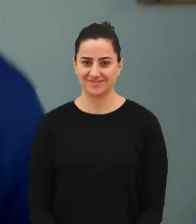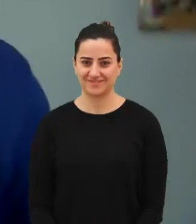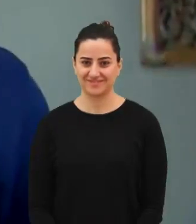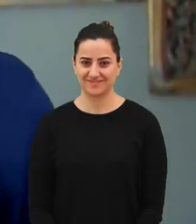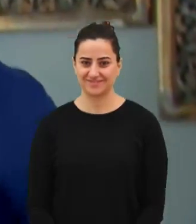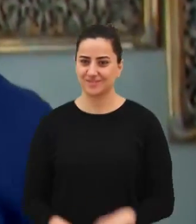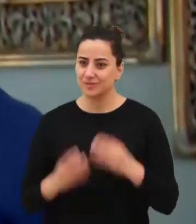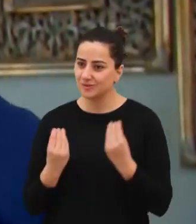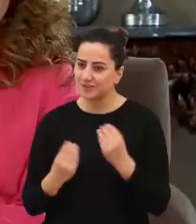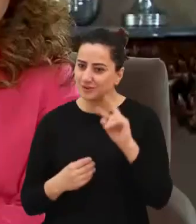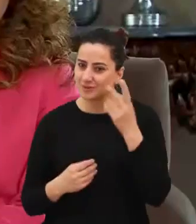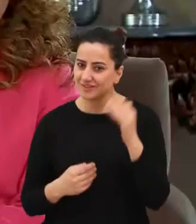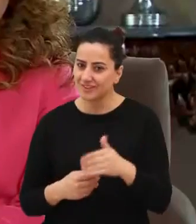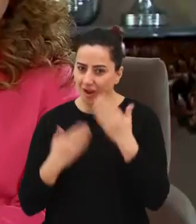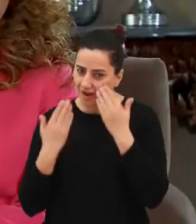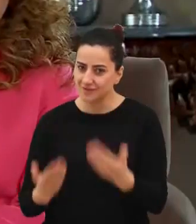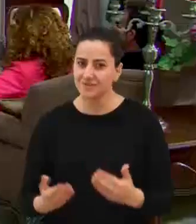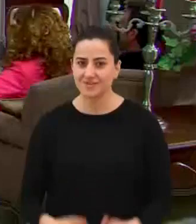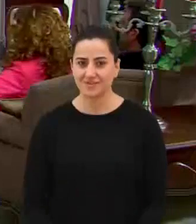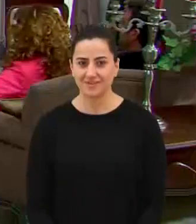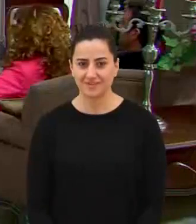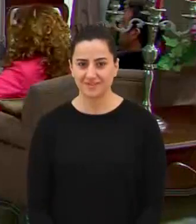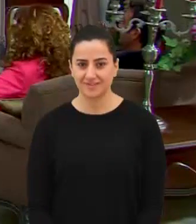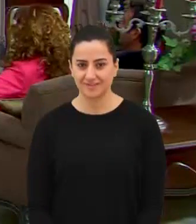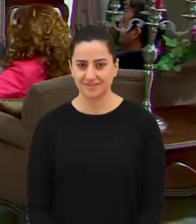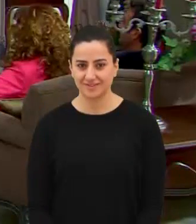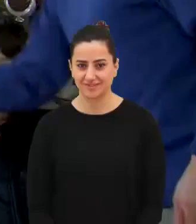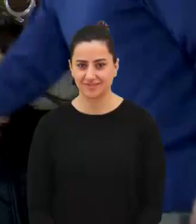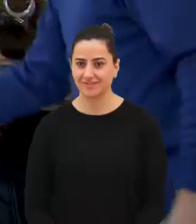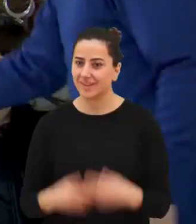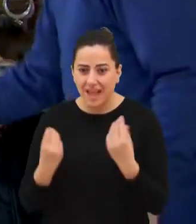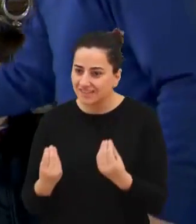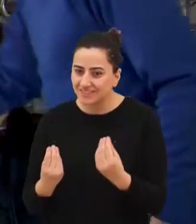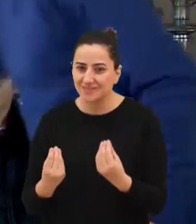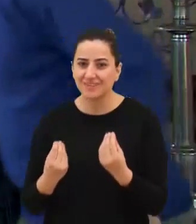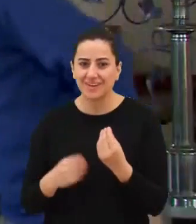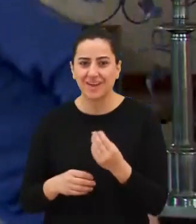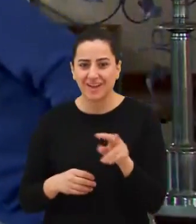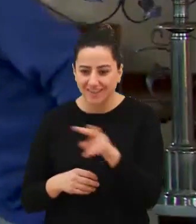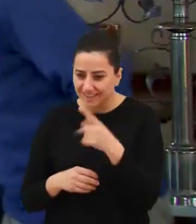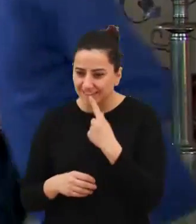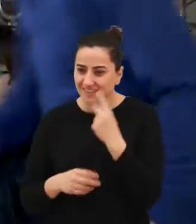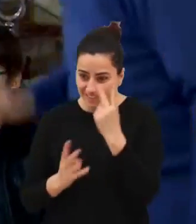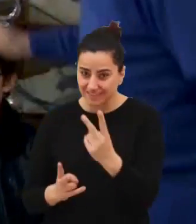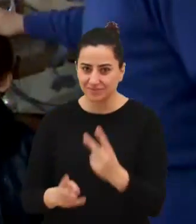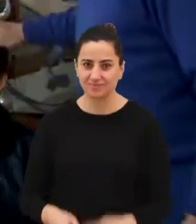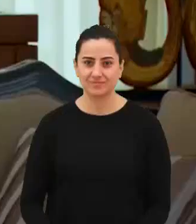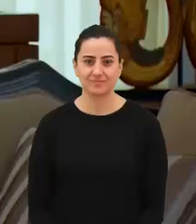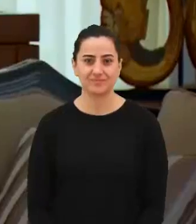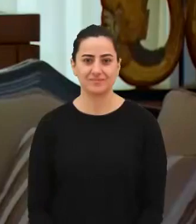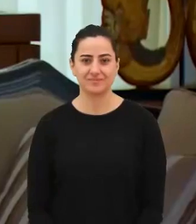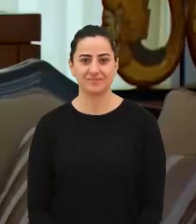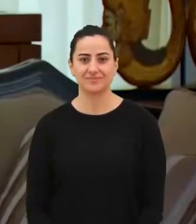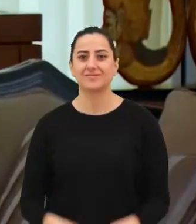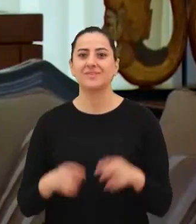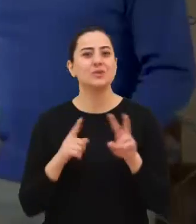Ne güzel bir sürpriz bu ya. Hoş geldin. Nasılsın? Ne haber? Ana, bu paşalar senin mi?